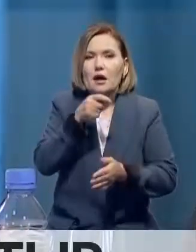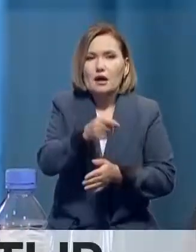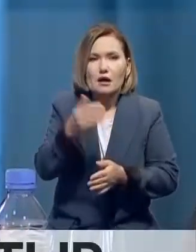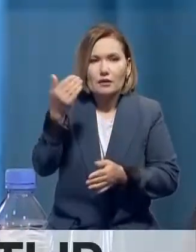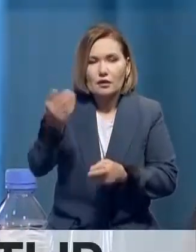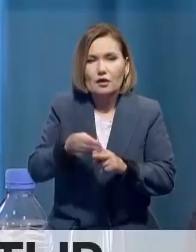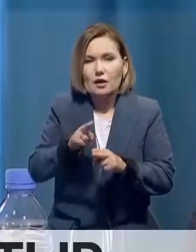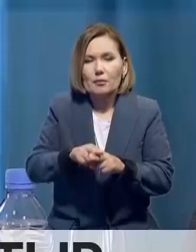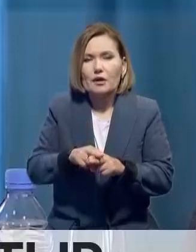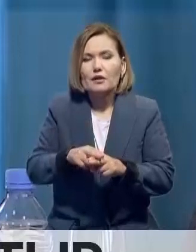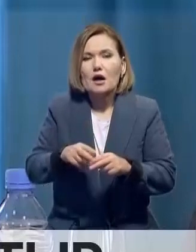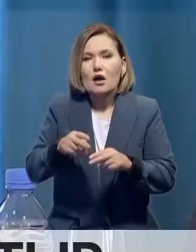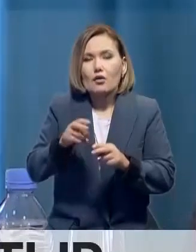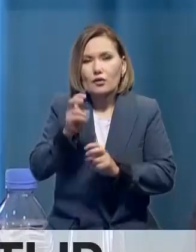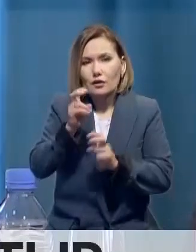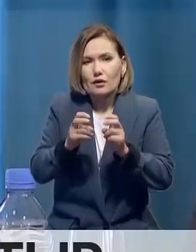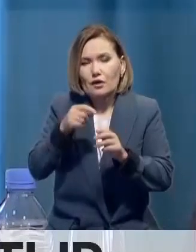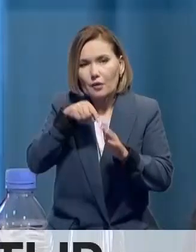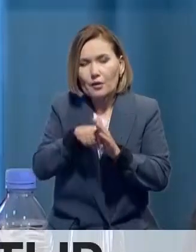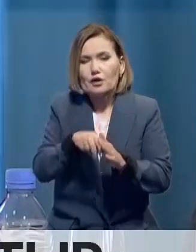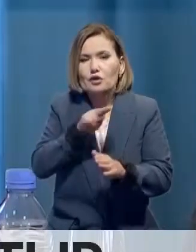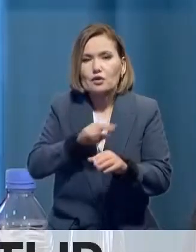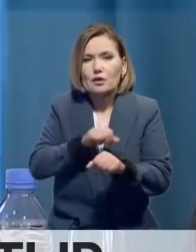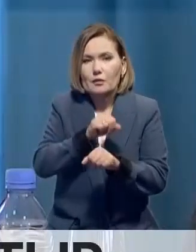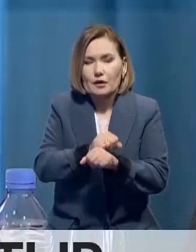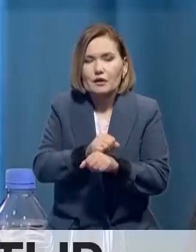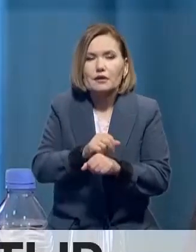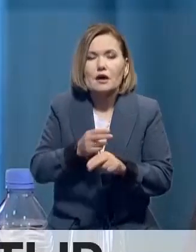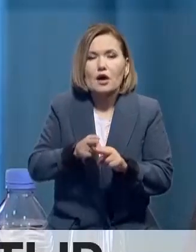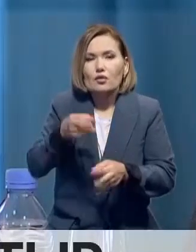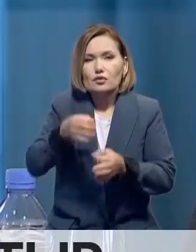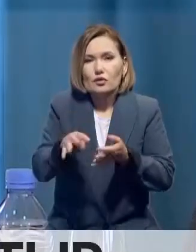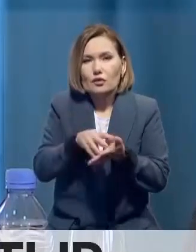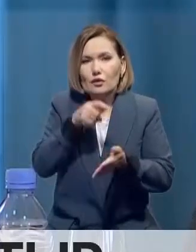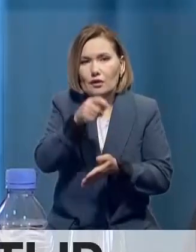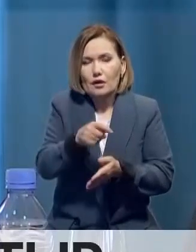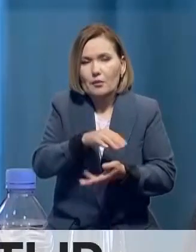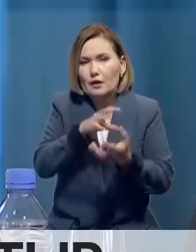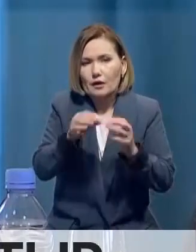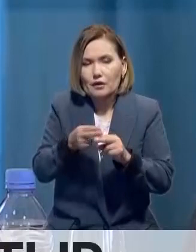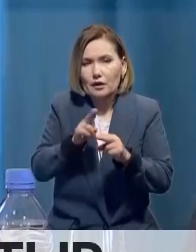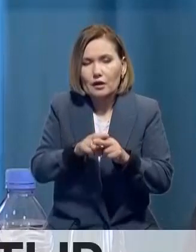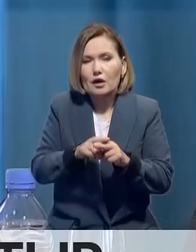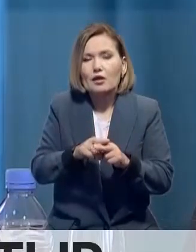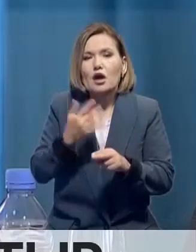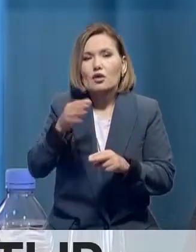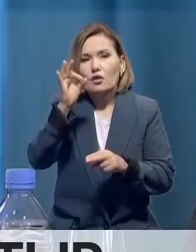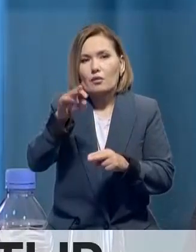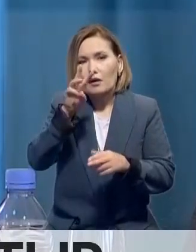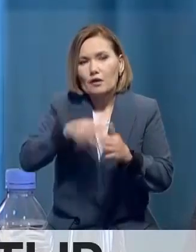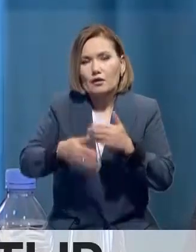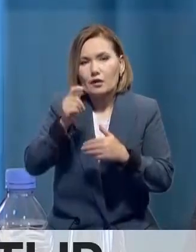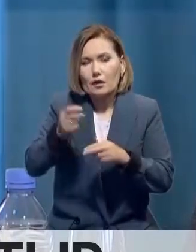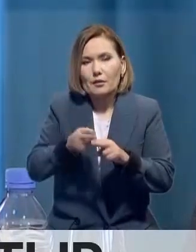материалдары үш нысан жұмысын тоқтата тұру үшін экономикалық сотқа жіберілген. Компания ескертпелердің тек жартысын жойған. Келесі тексеріс